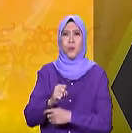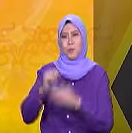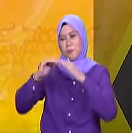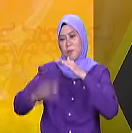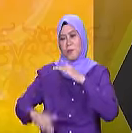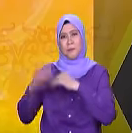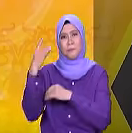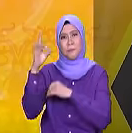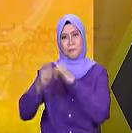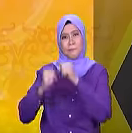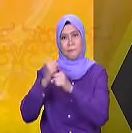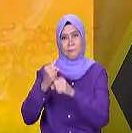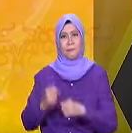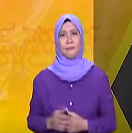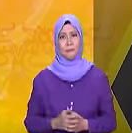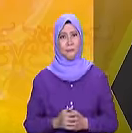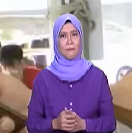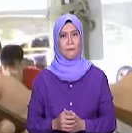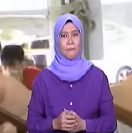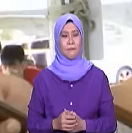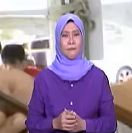bawah 18 tahun.